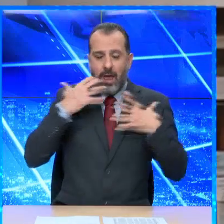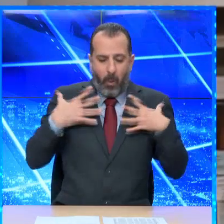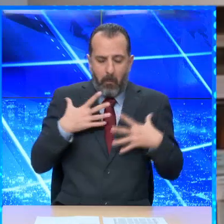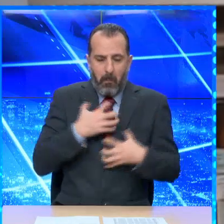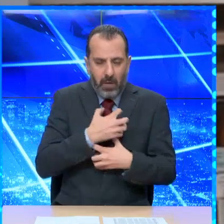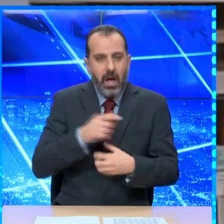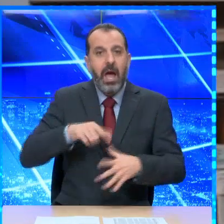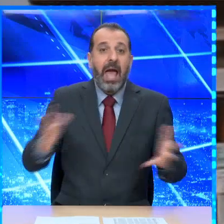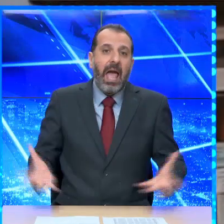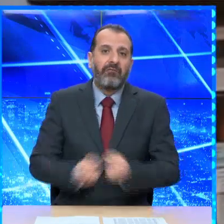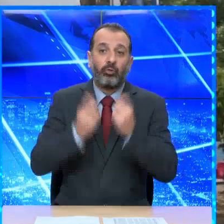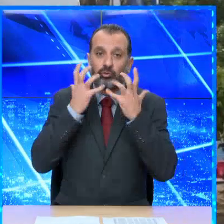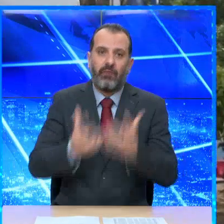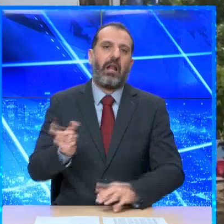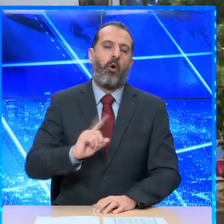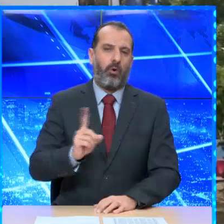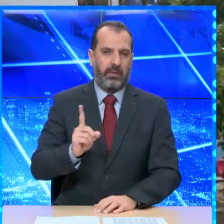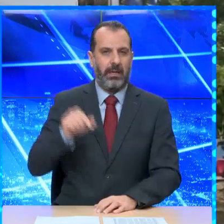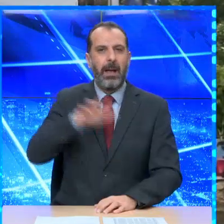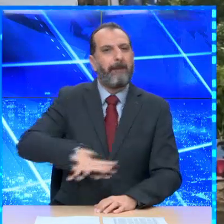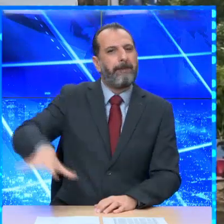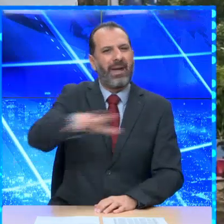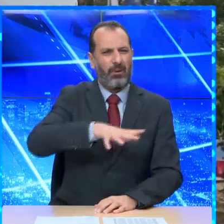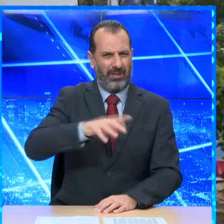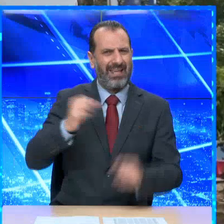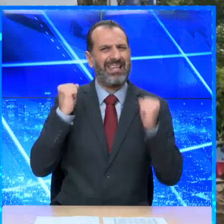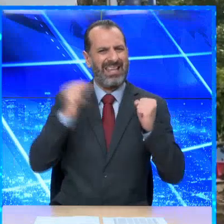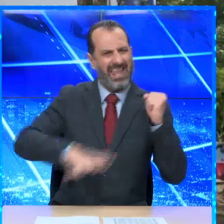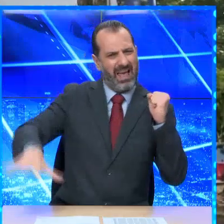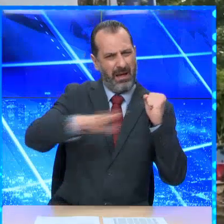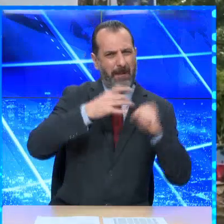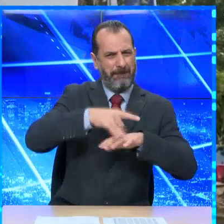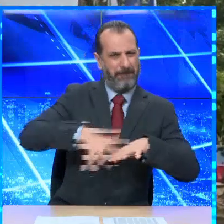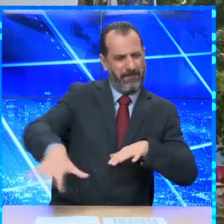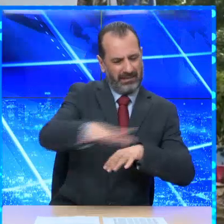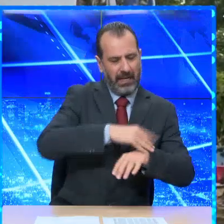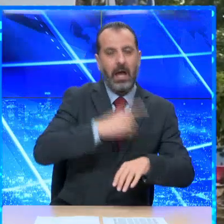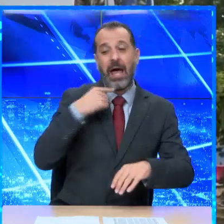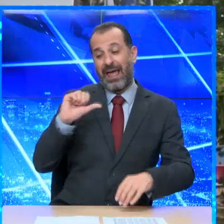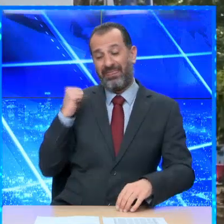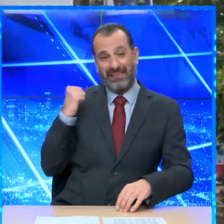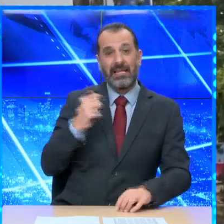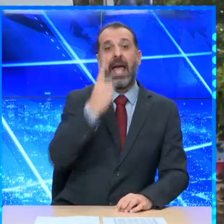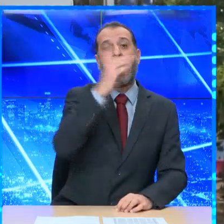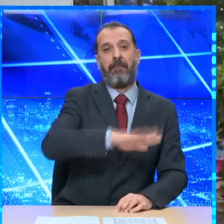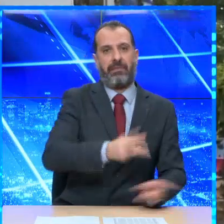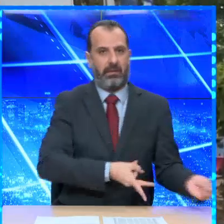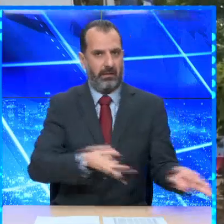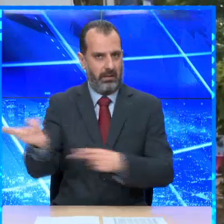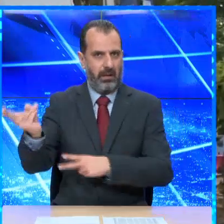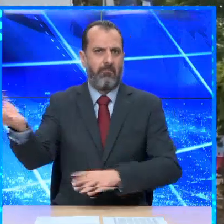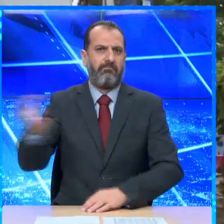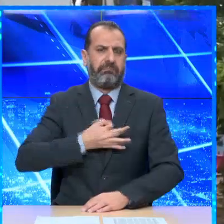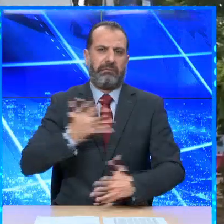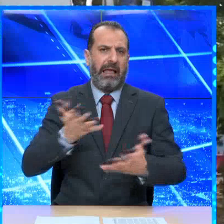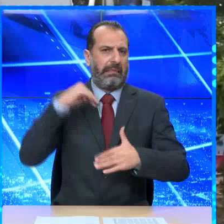κύριος Γιάννης Καρβέλης, προχθές μεταφέρθηκε από την ναυπακτία στο Καραμανδάνιο ένα παιδί με συμπτώματα μικροβιακής ίωσης, ενώ μέχρι χθες το